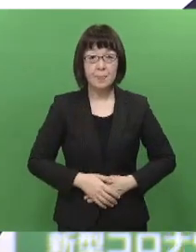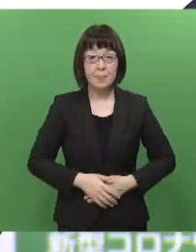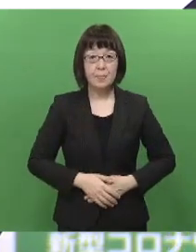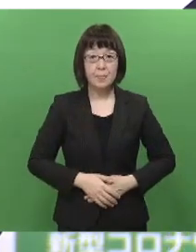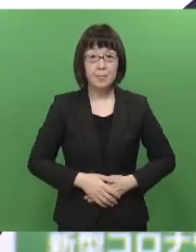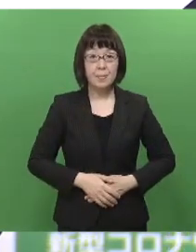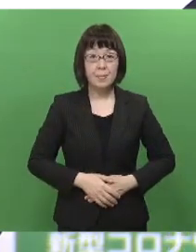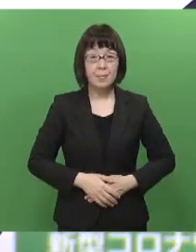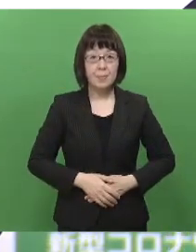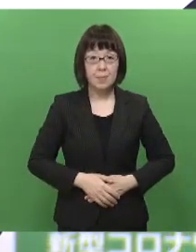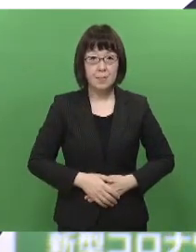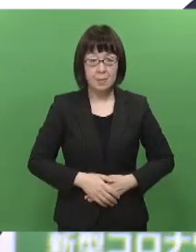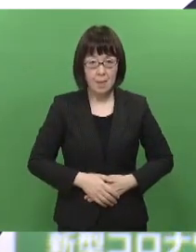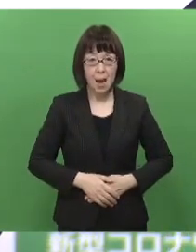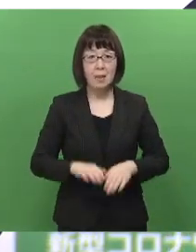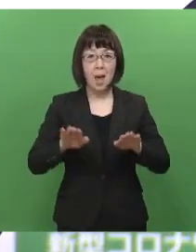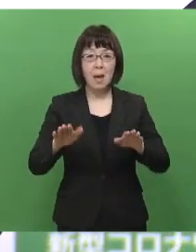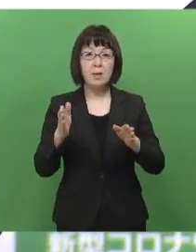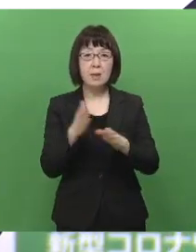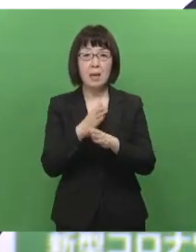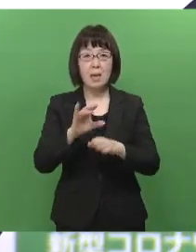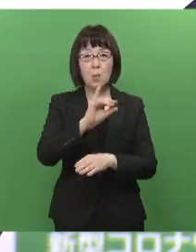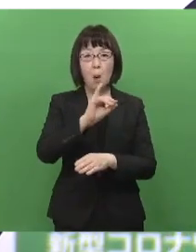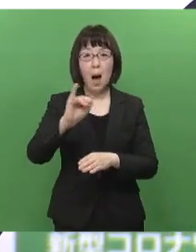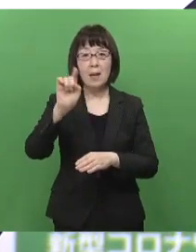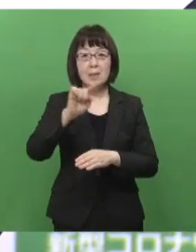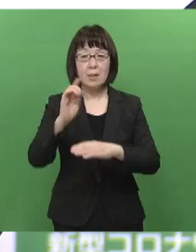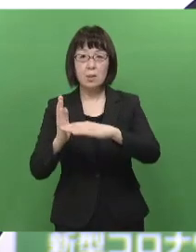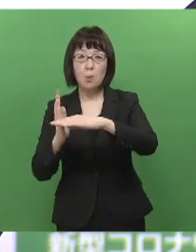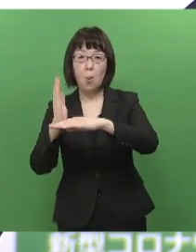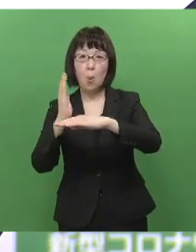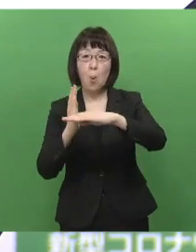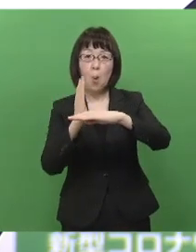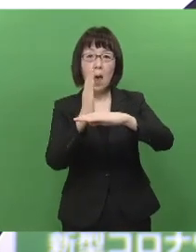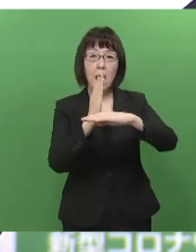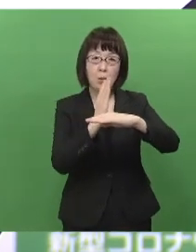このところ1000人を超える数字、